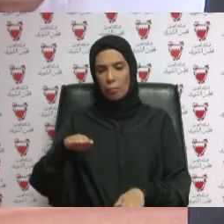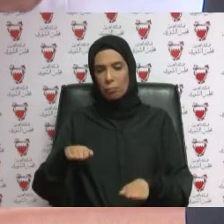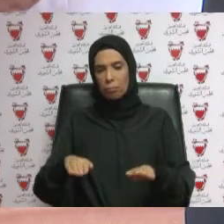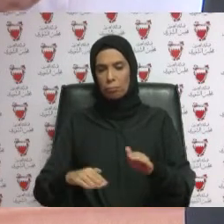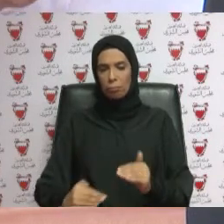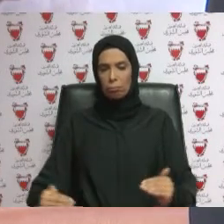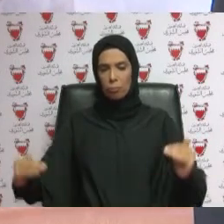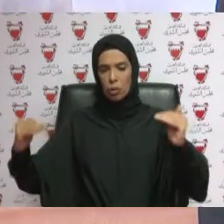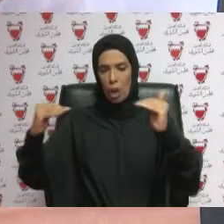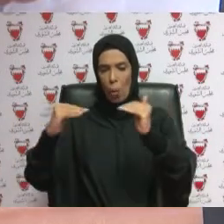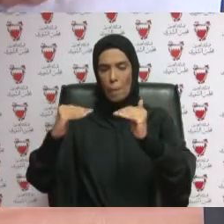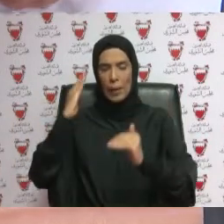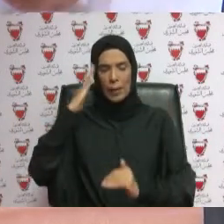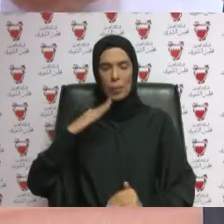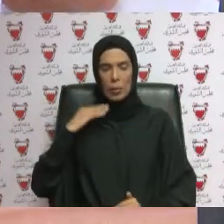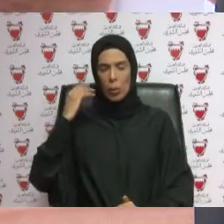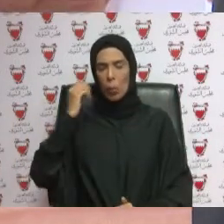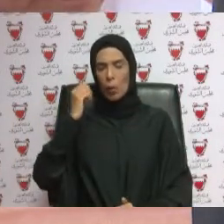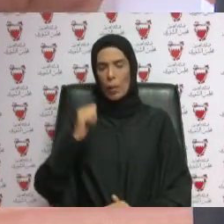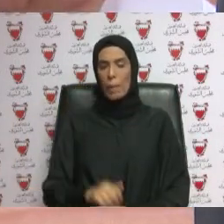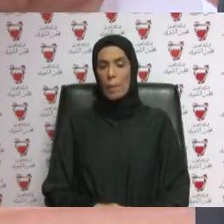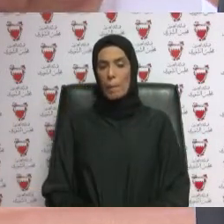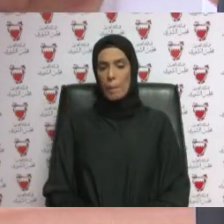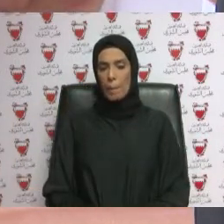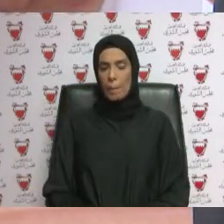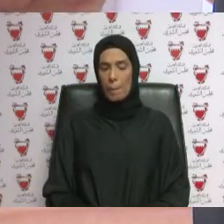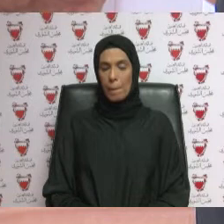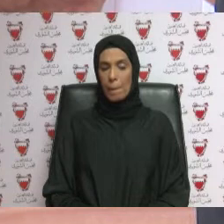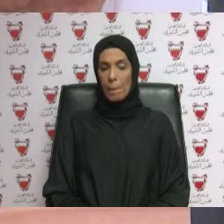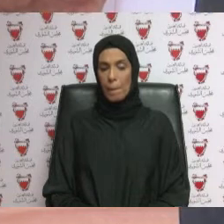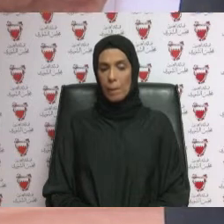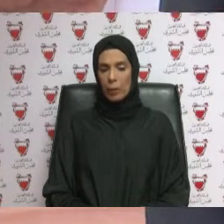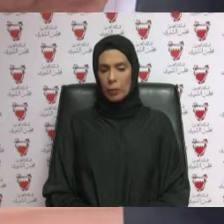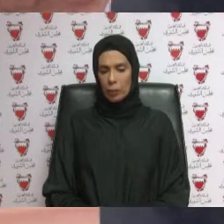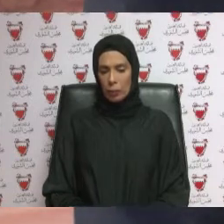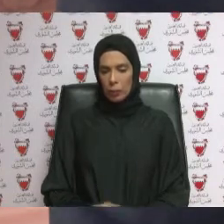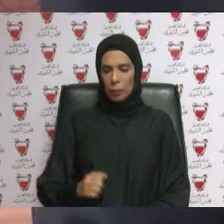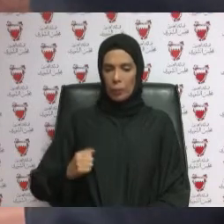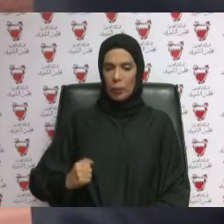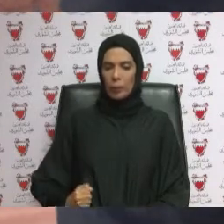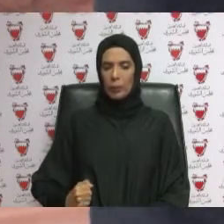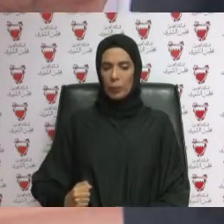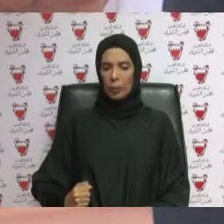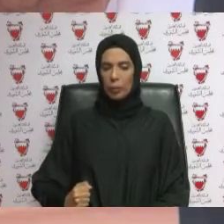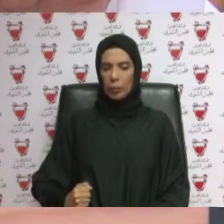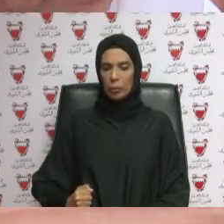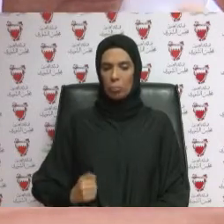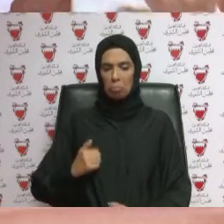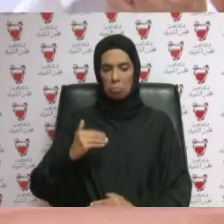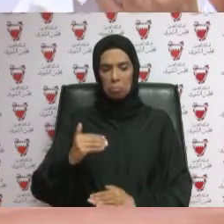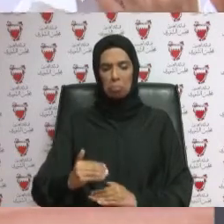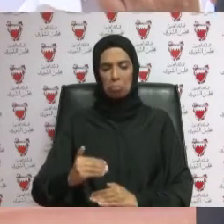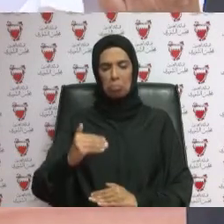الجنسين. سيدي الرئيس، لقد خطت مملكة البحرين خطوات